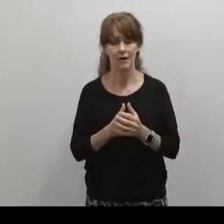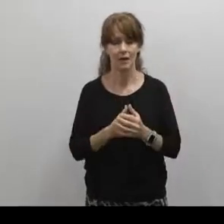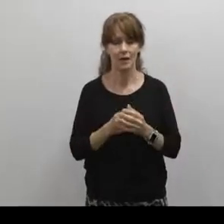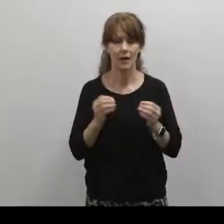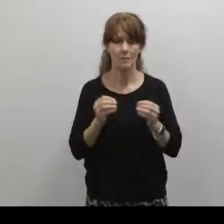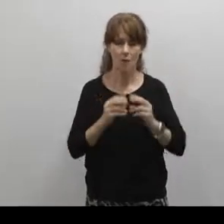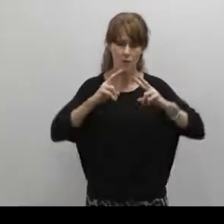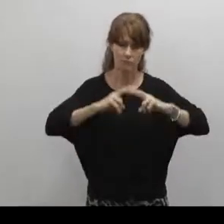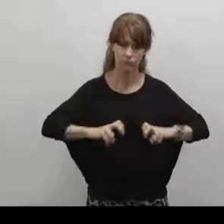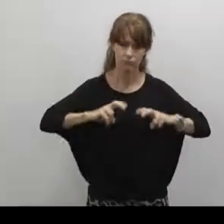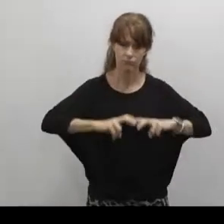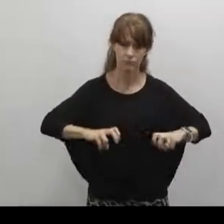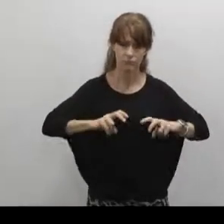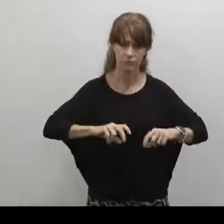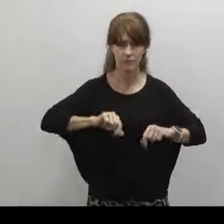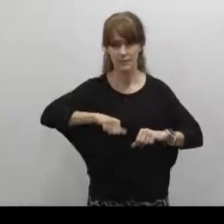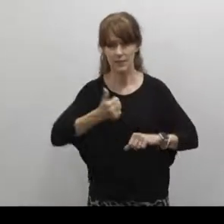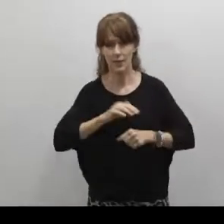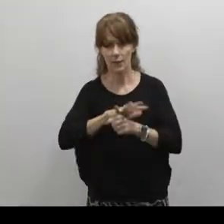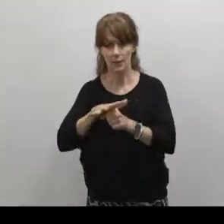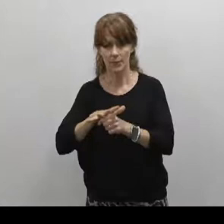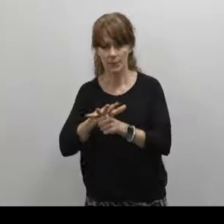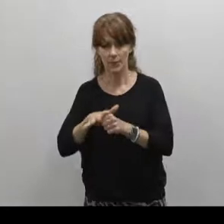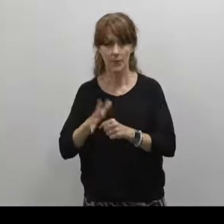một anh hoạt khổng ca bằng cách